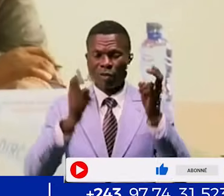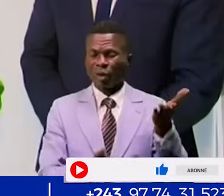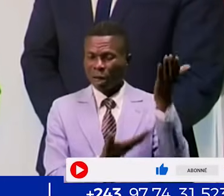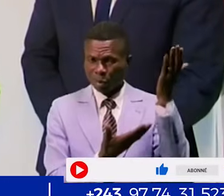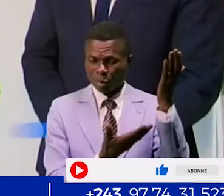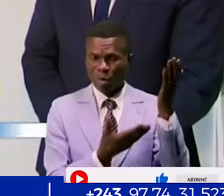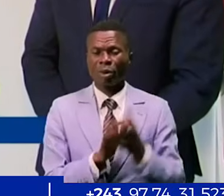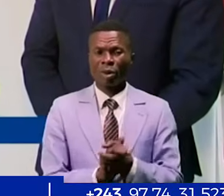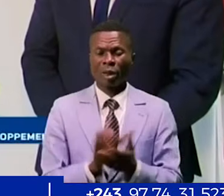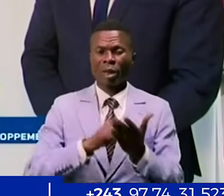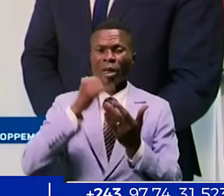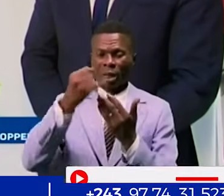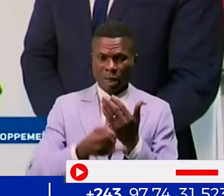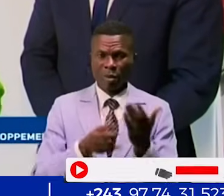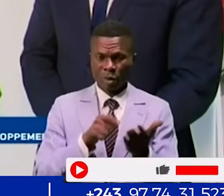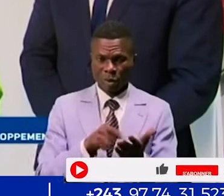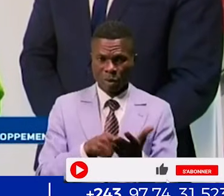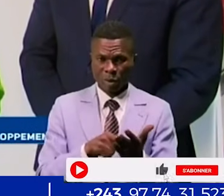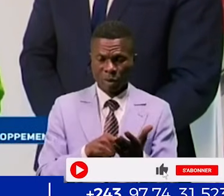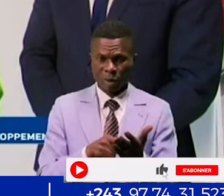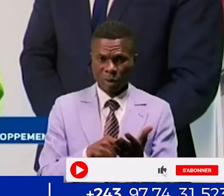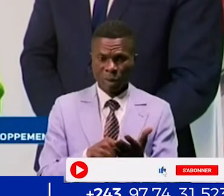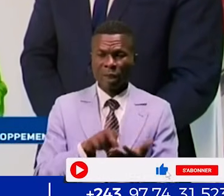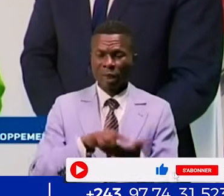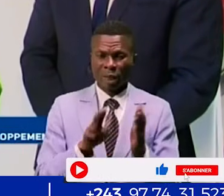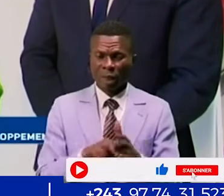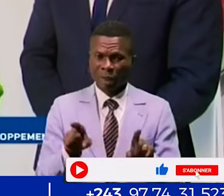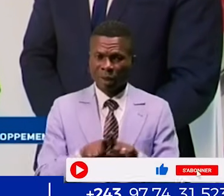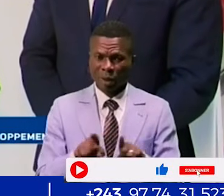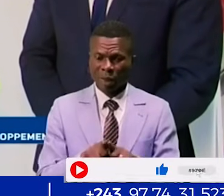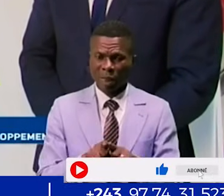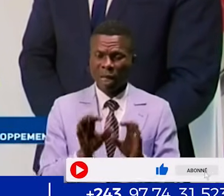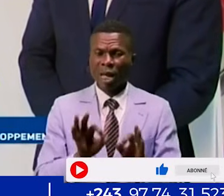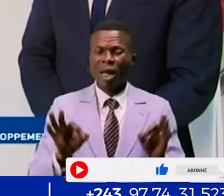pilote. C'est un projet qui nous semble assez exemplaire parce que soutenu